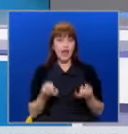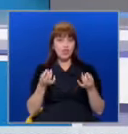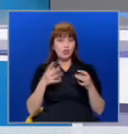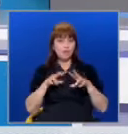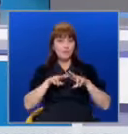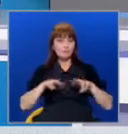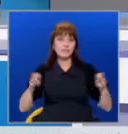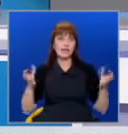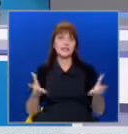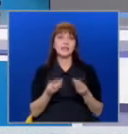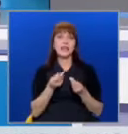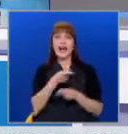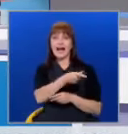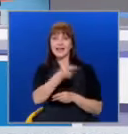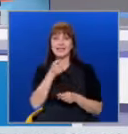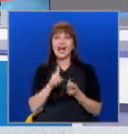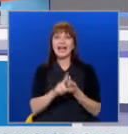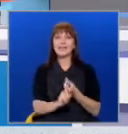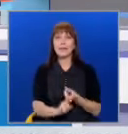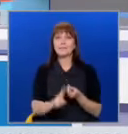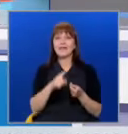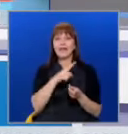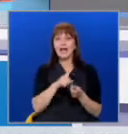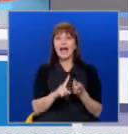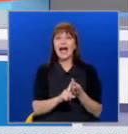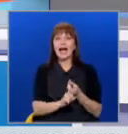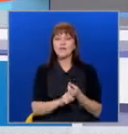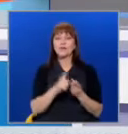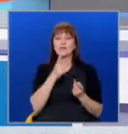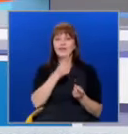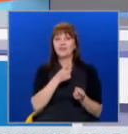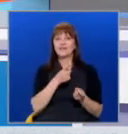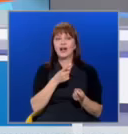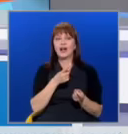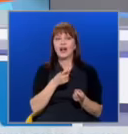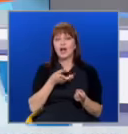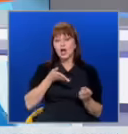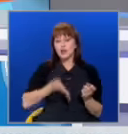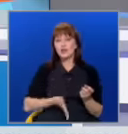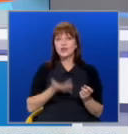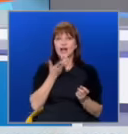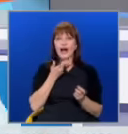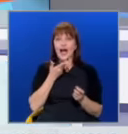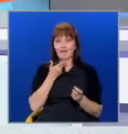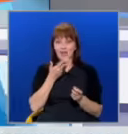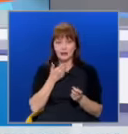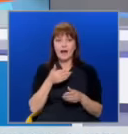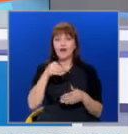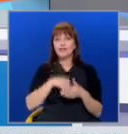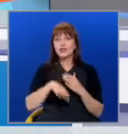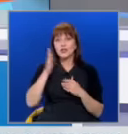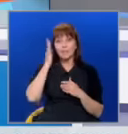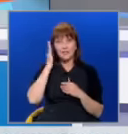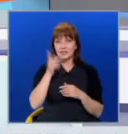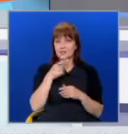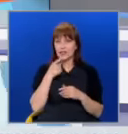Нови разкрития около разстрела на Красимир Каменов Къров, Южна Африка. Бившият вътрешен министър Иван Демерджиев заяви пред BTV, че от